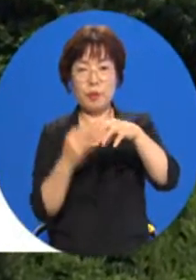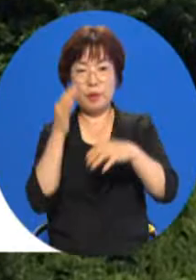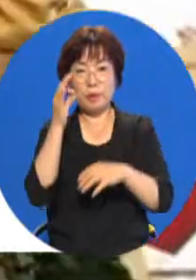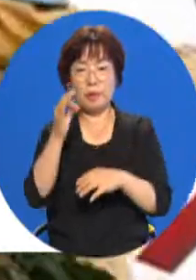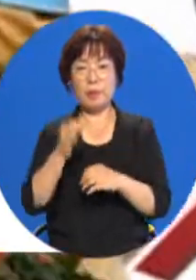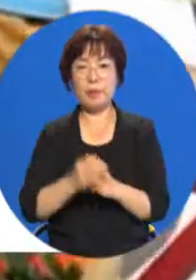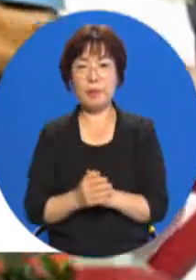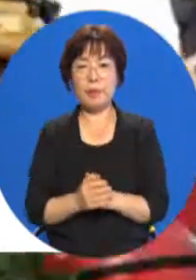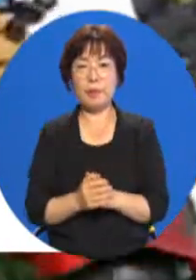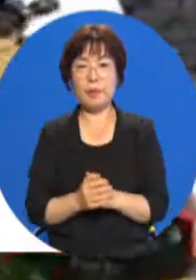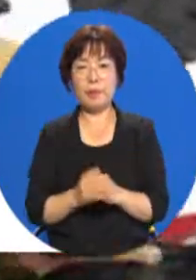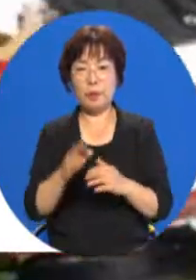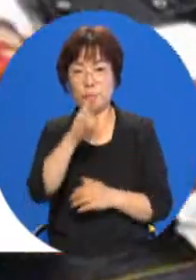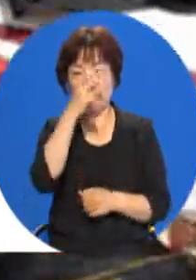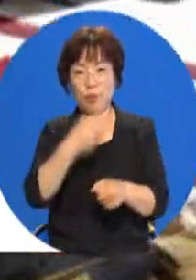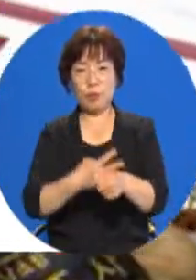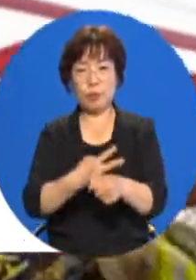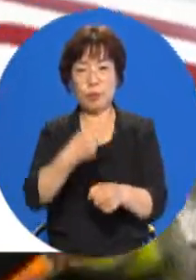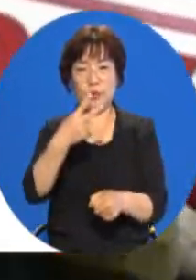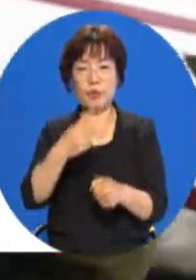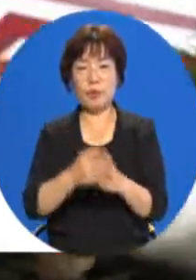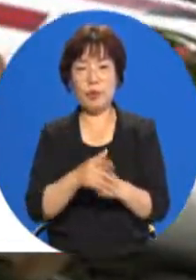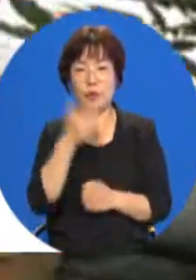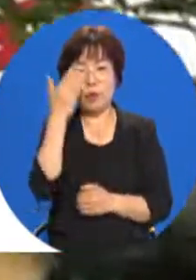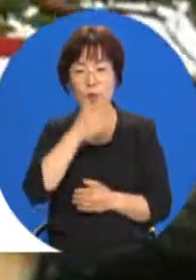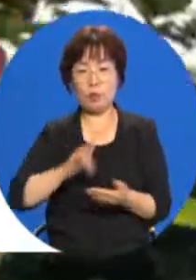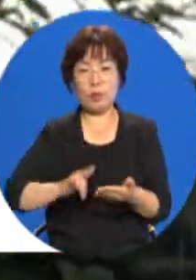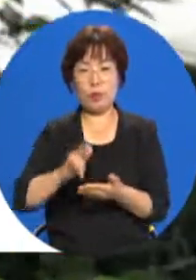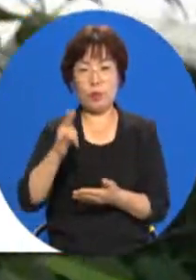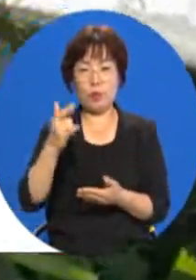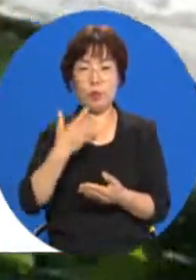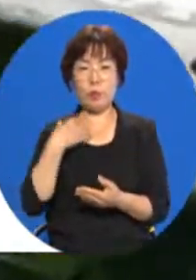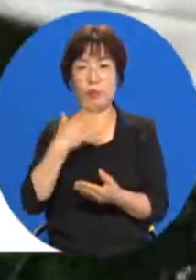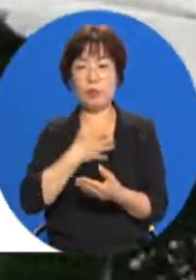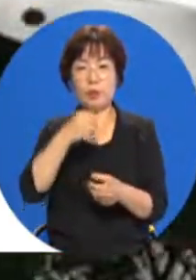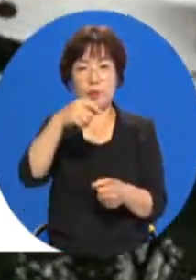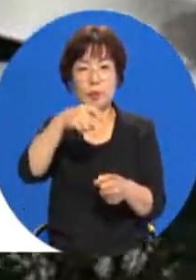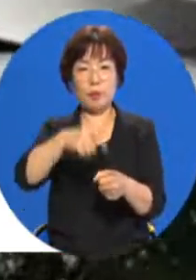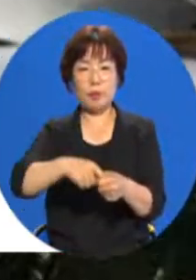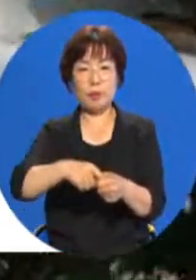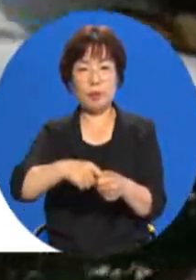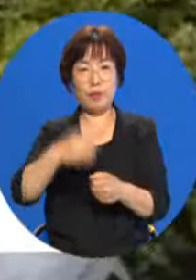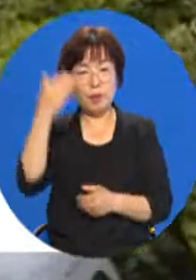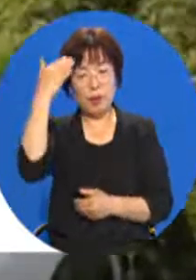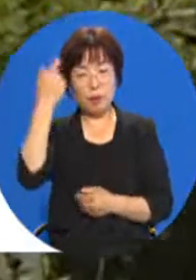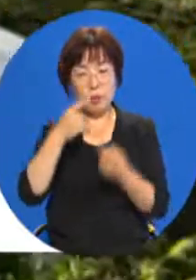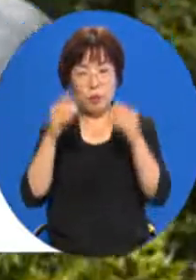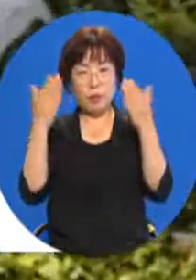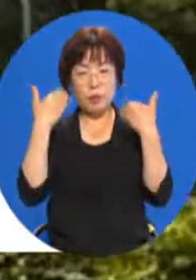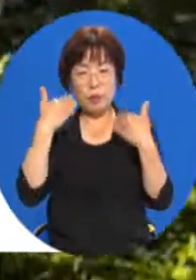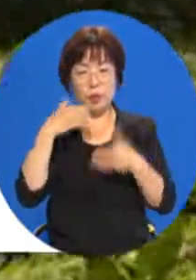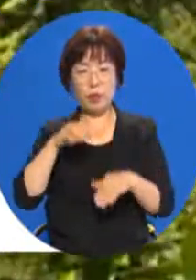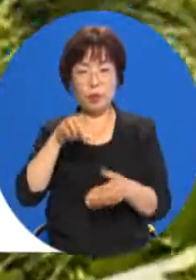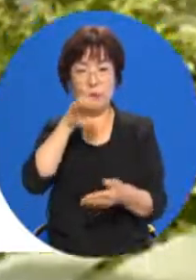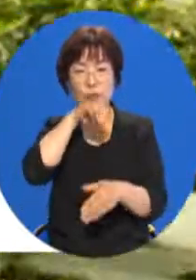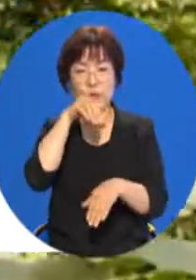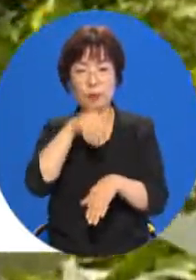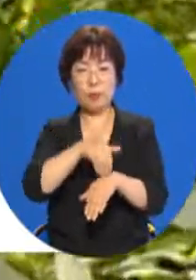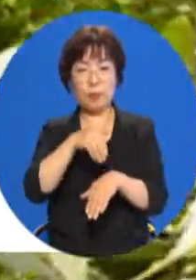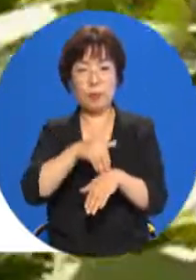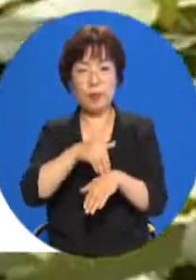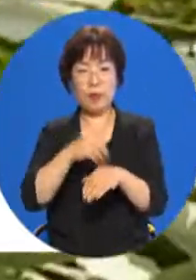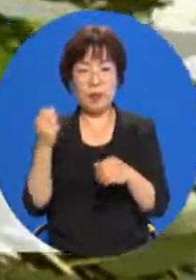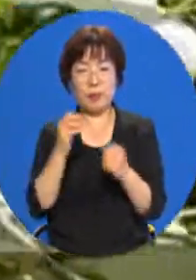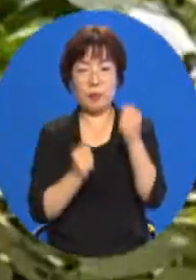보입니다. 오늘 오후 2시쯤 여수를 출발해 무안으로 가던 한국교통대학의 훈련용 경비행기가